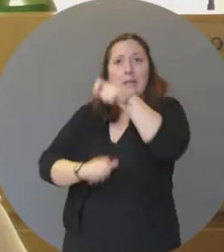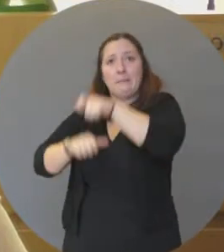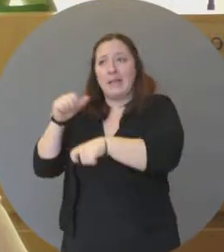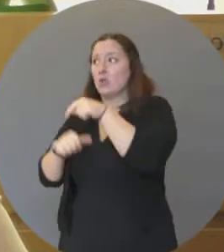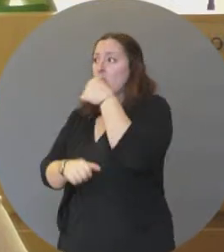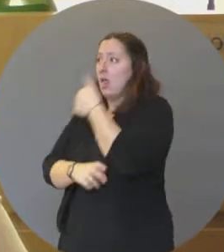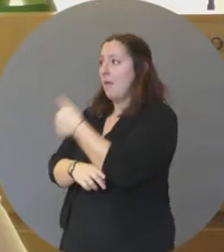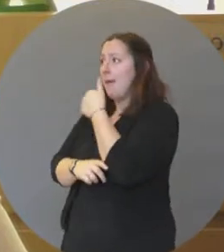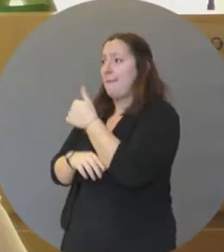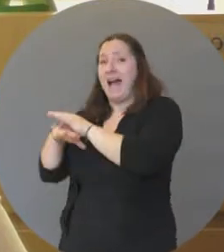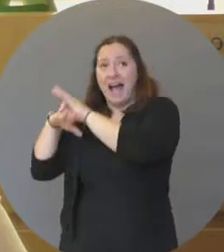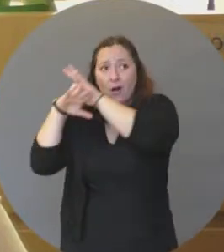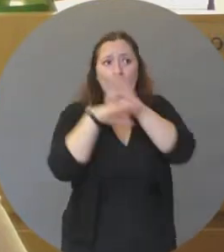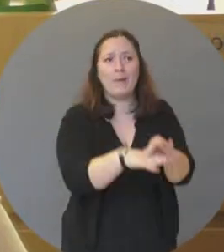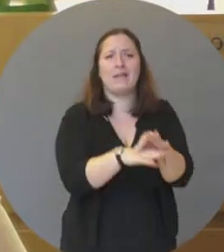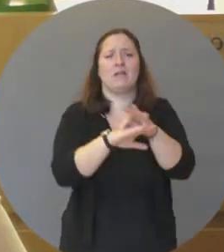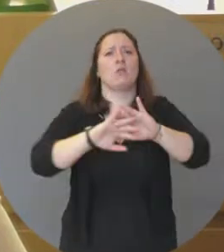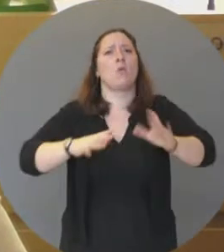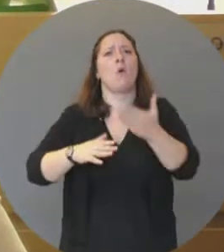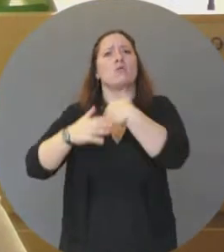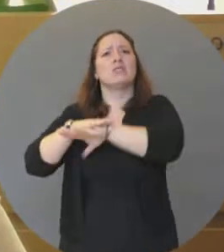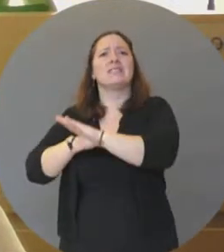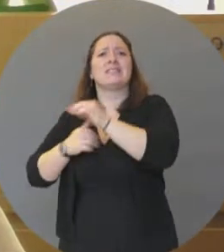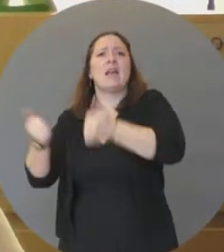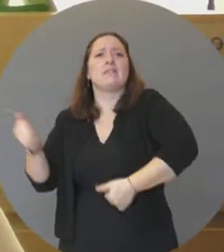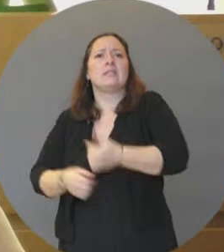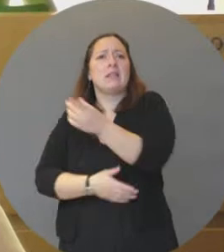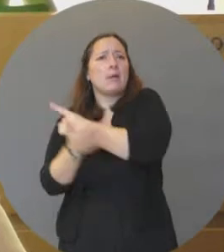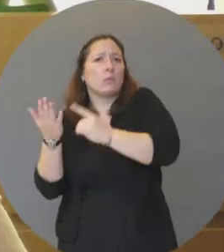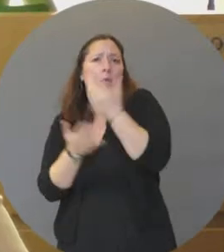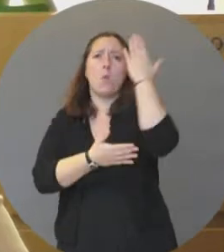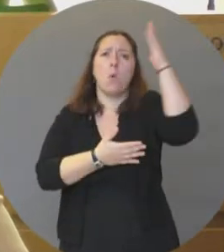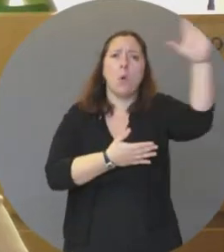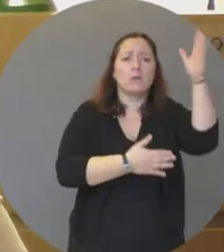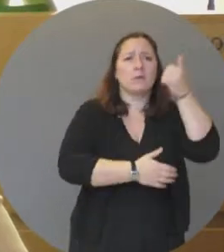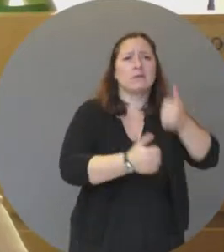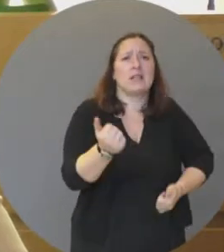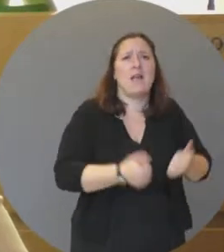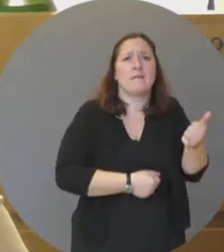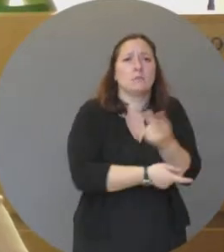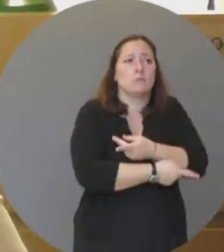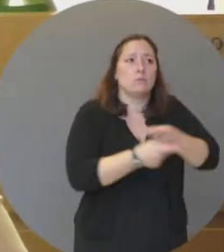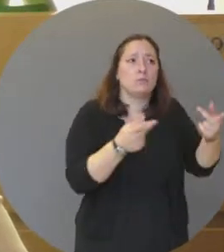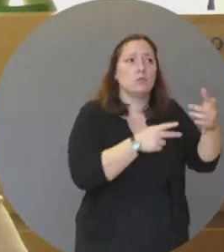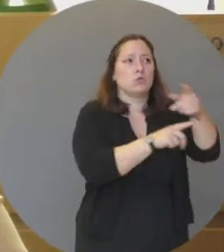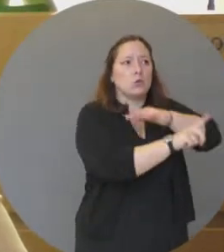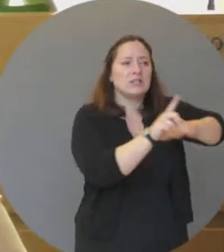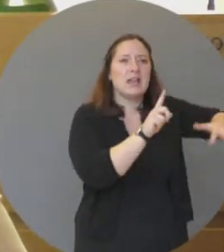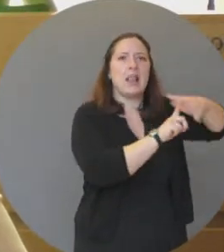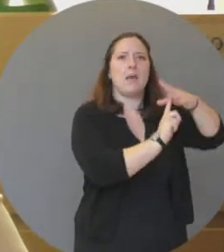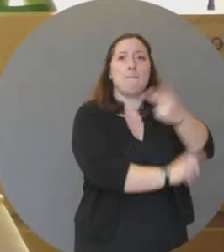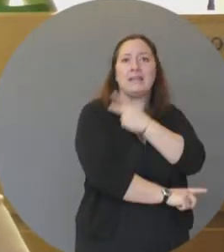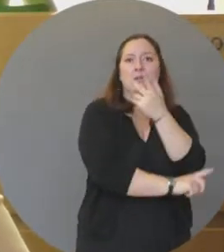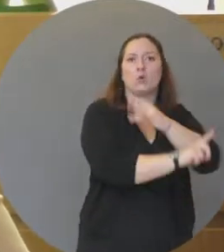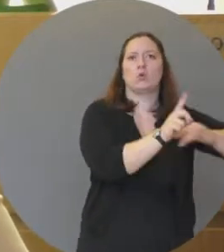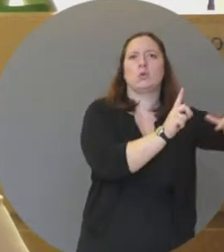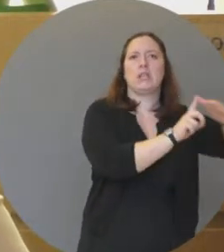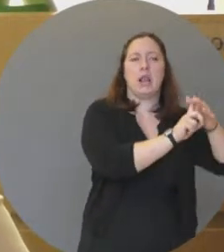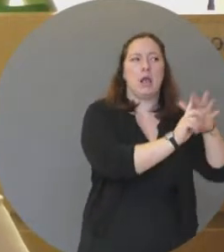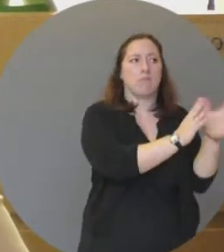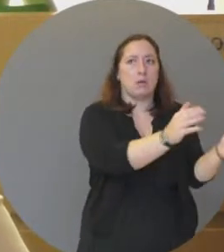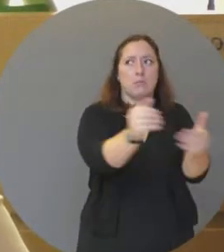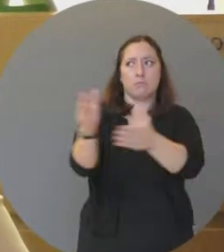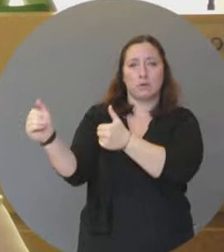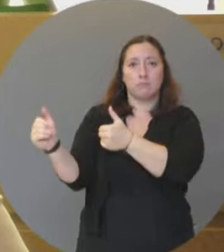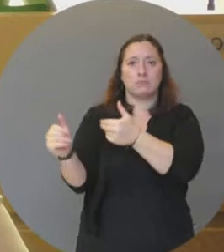si précieux dans les services départementaux comme dans les autres services établissements du secteur social et du secteur médico-social nous